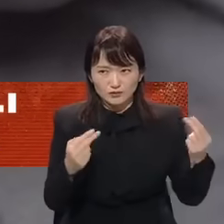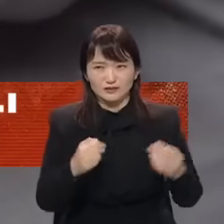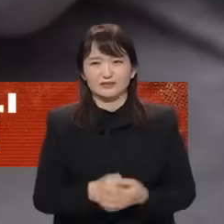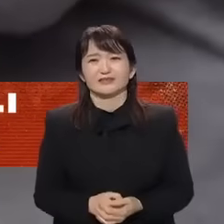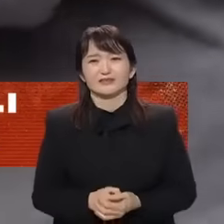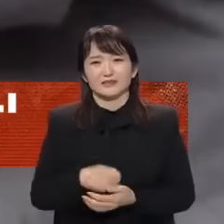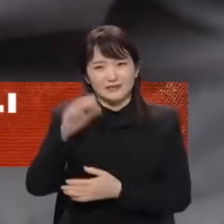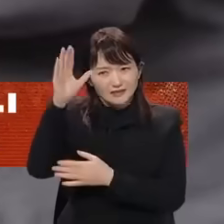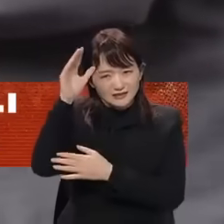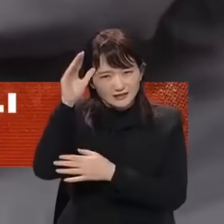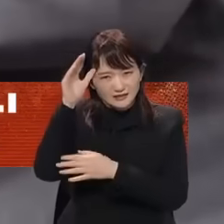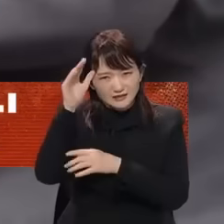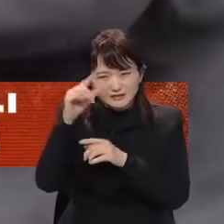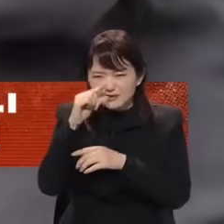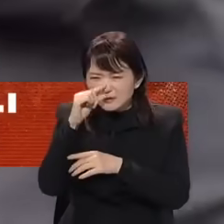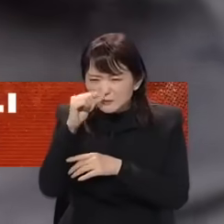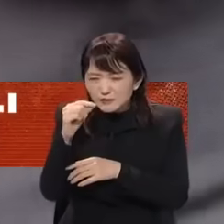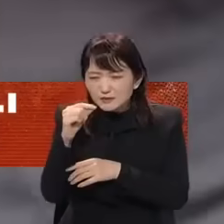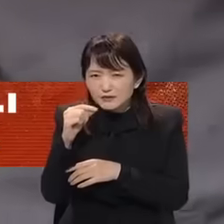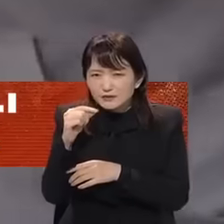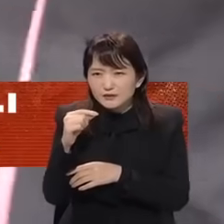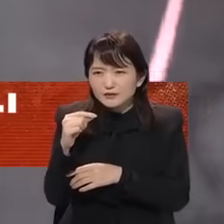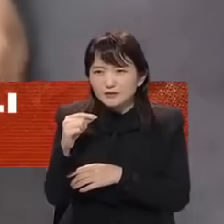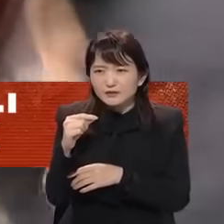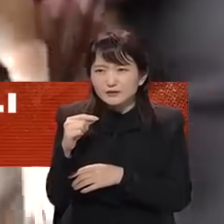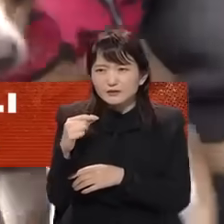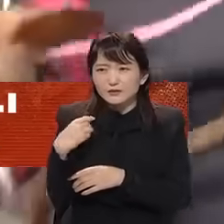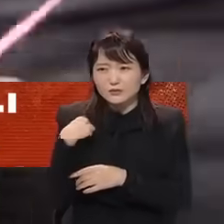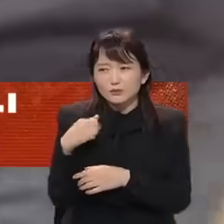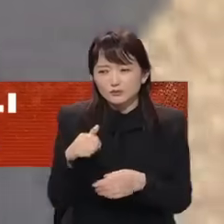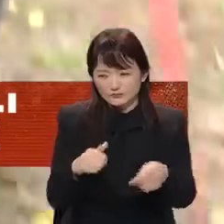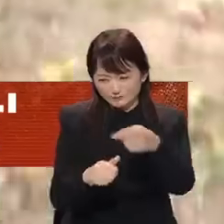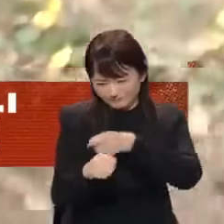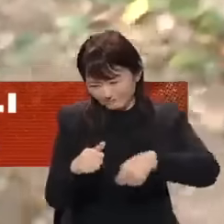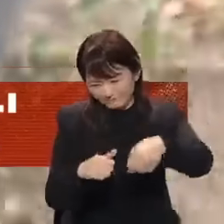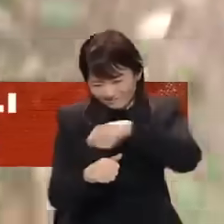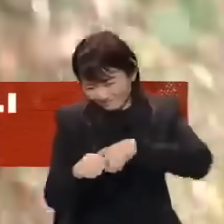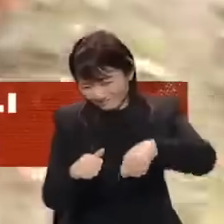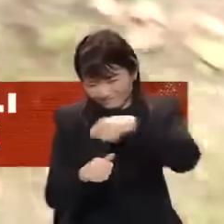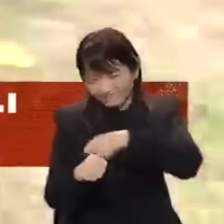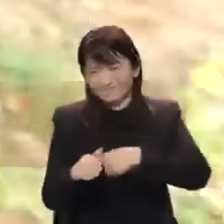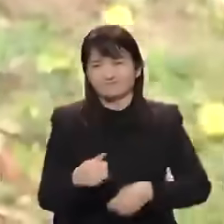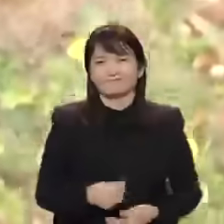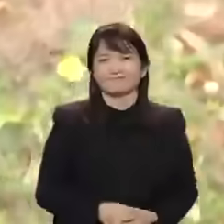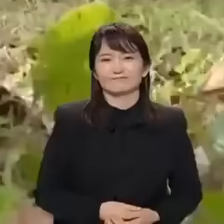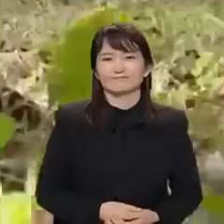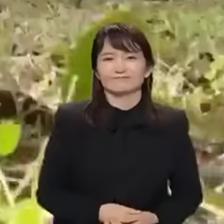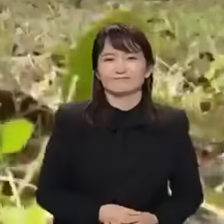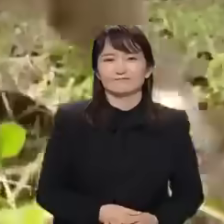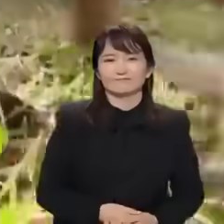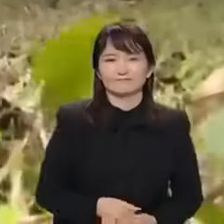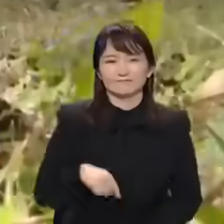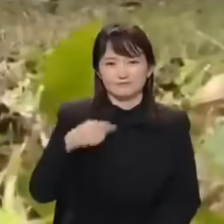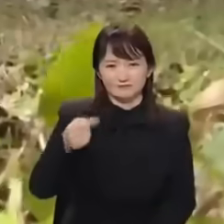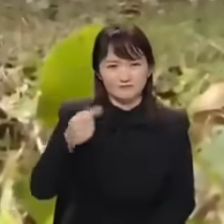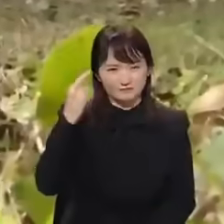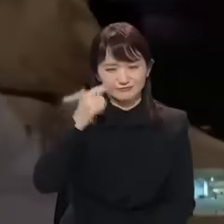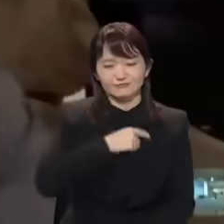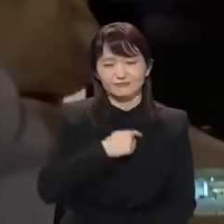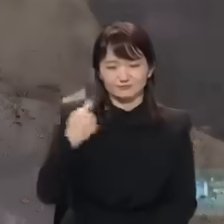뾰족한 장식이 바뀐 저런 멋진 옷을 선물해줬습니다. 거북선을 만들어놨어요. 다음은 중국으로 가보시죠.